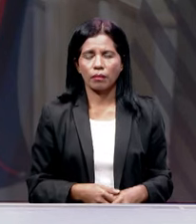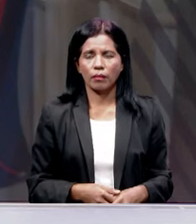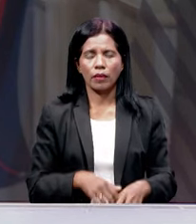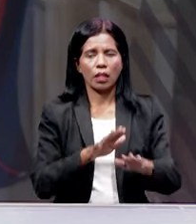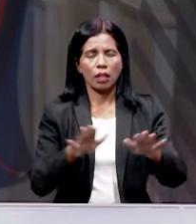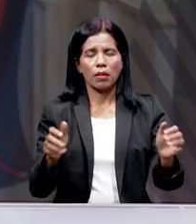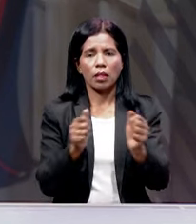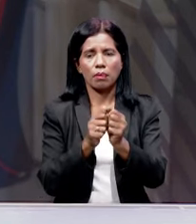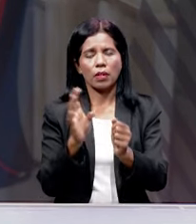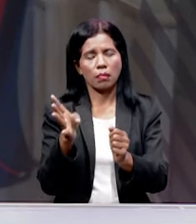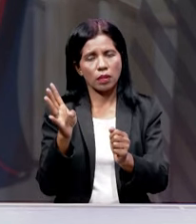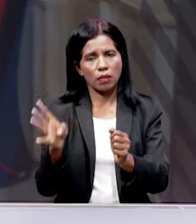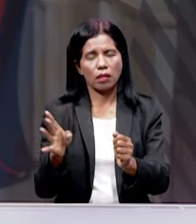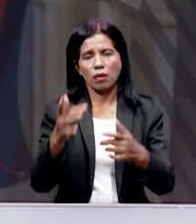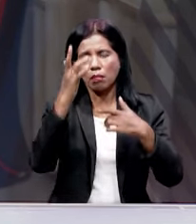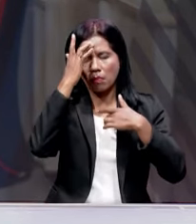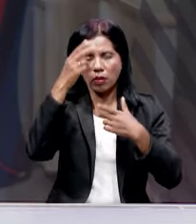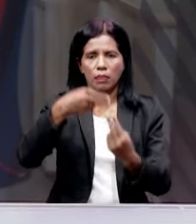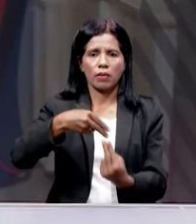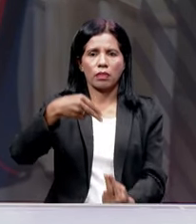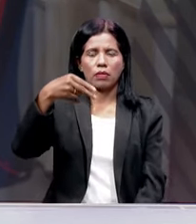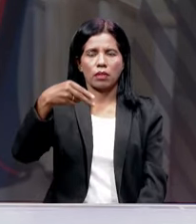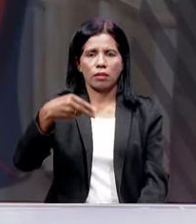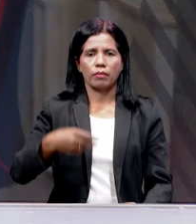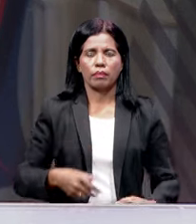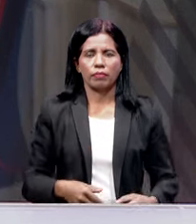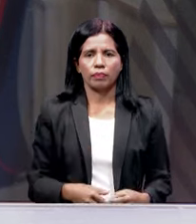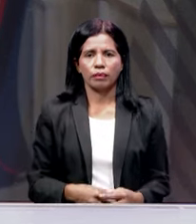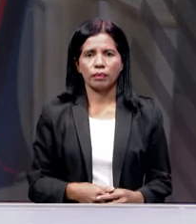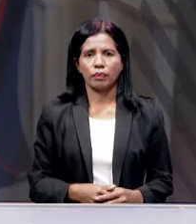La baricatul Resin soffre malnutrizione grave.